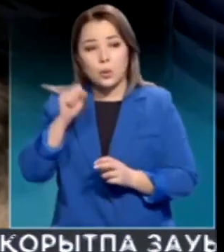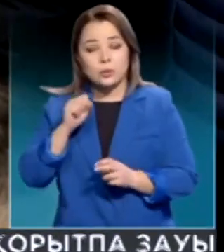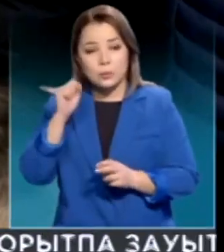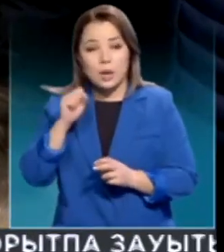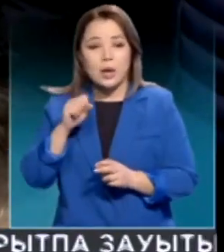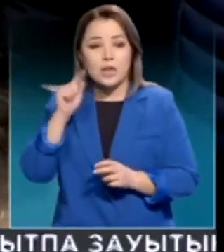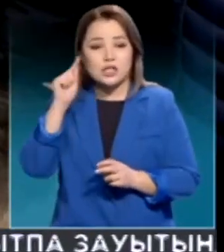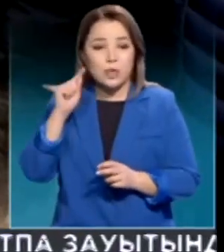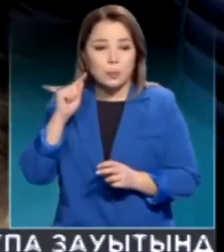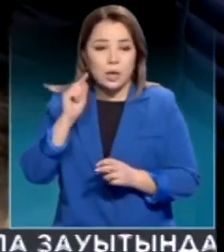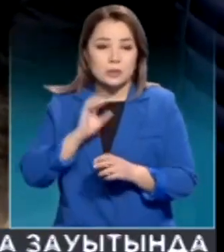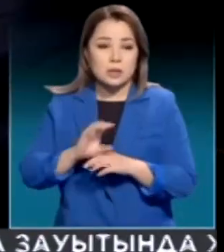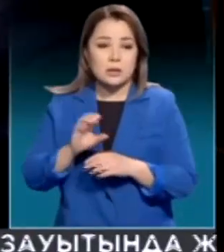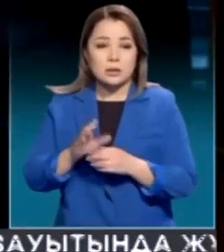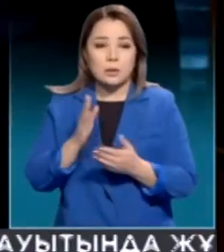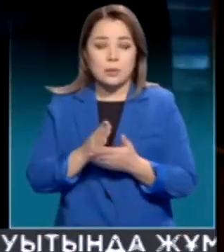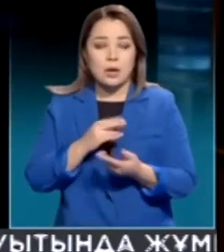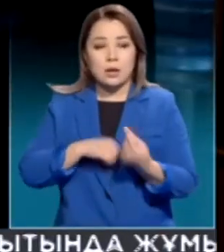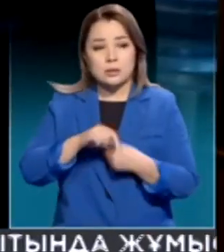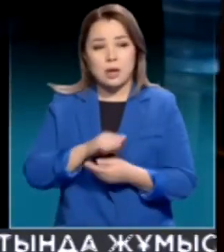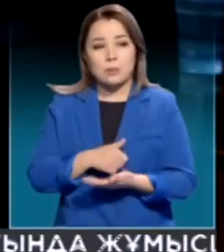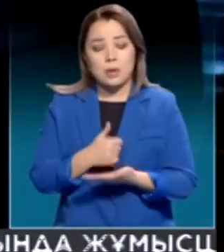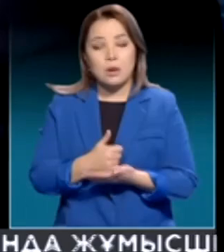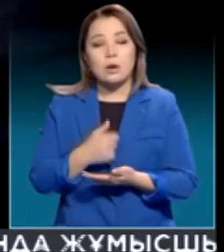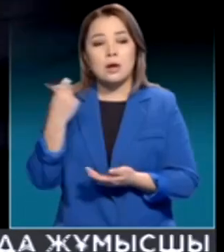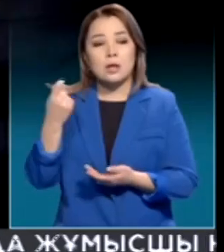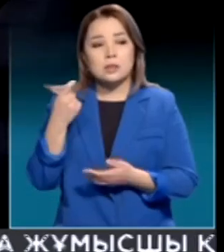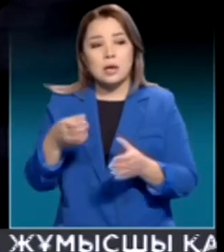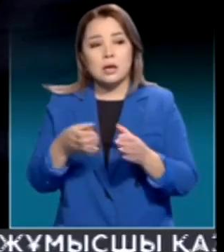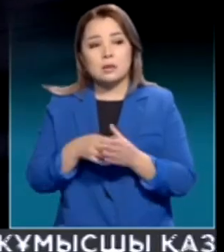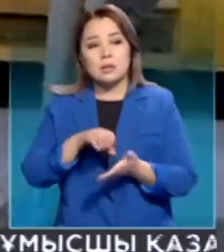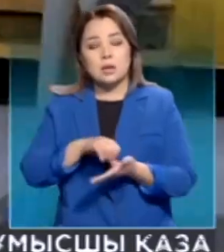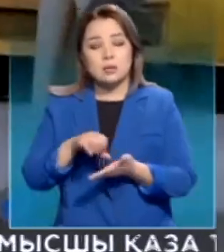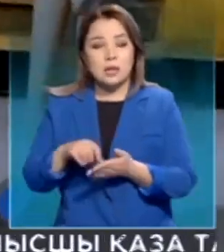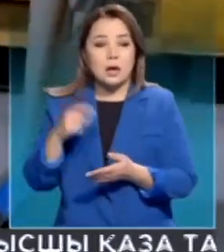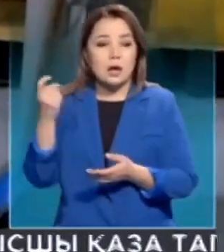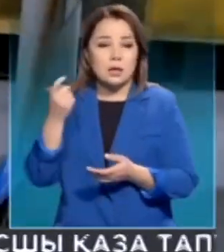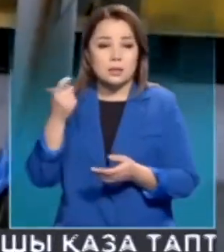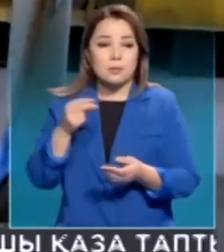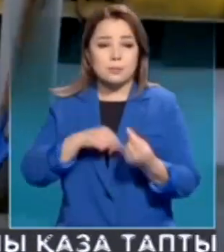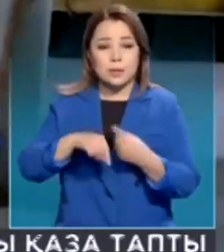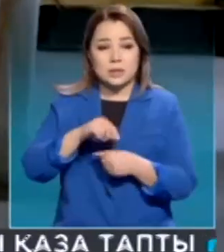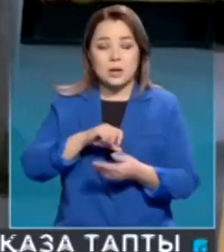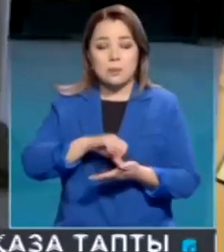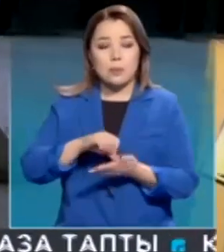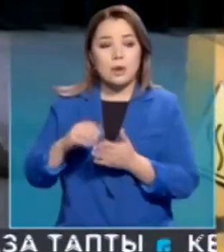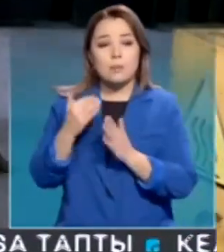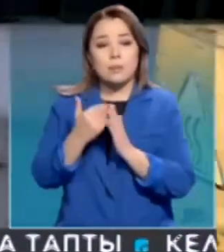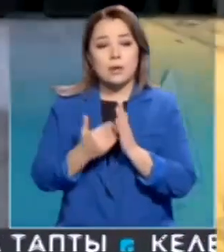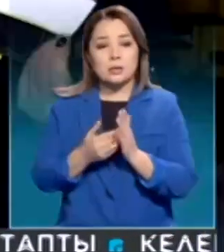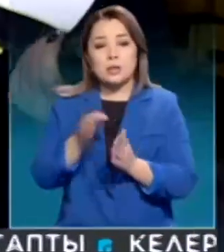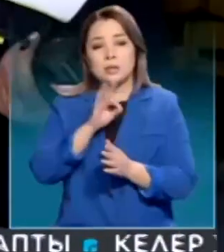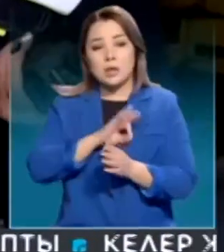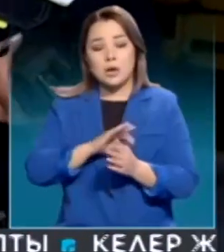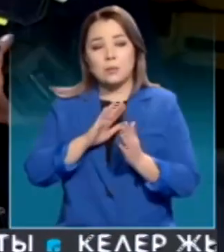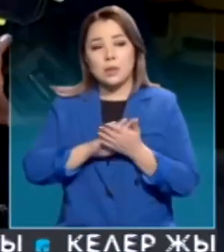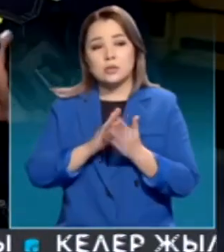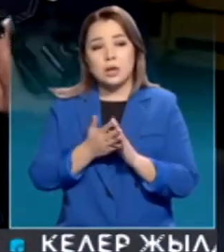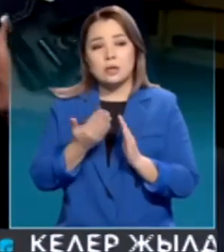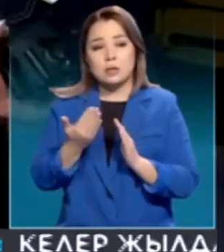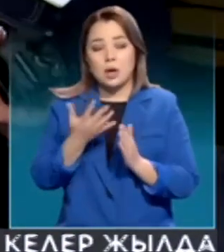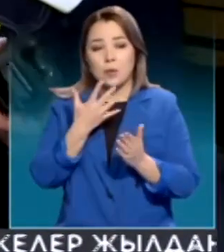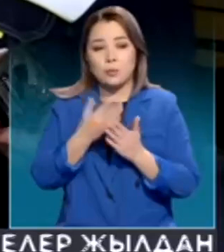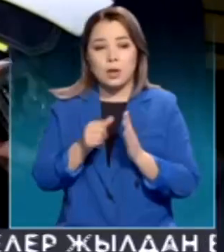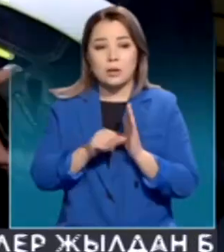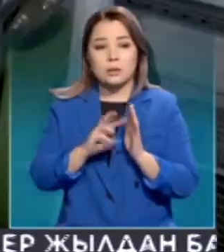мен Әзербайжанға экспортталады. Кәсіпорын басшысы Аграрлық несие корпорациясының агробизнес бағдарламасы арқылы тиімді шарттармен 6 миллиард теңгеге